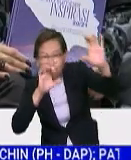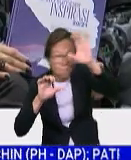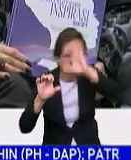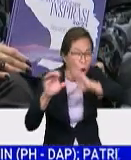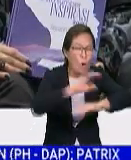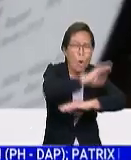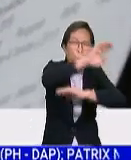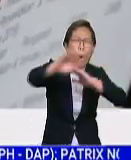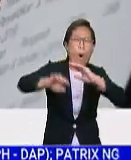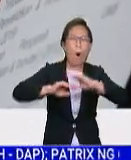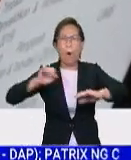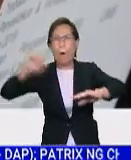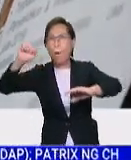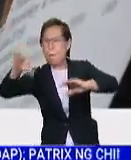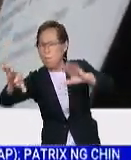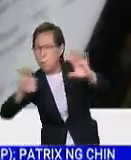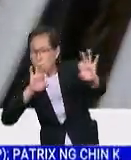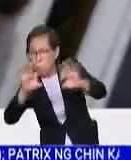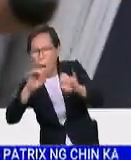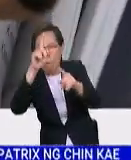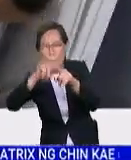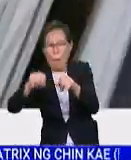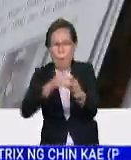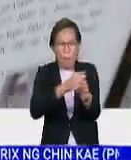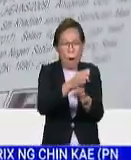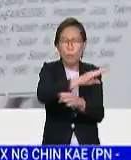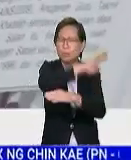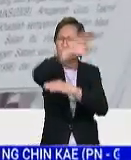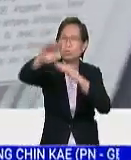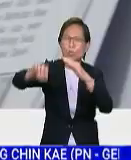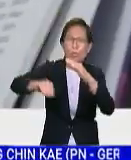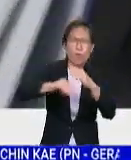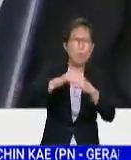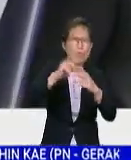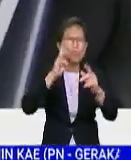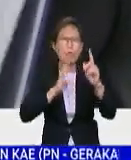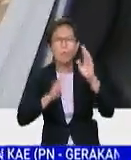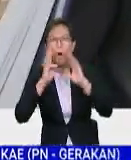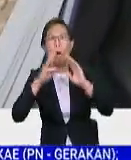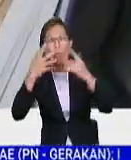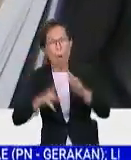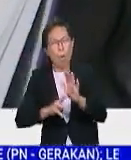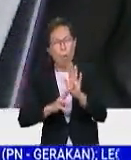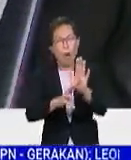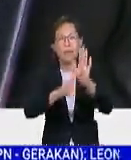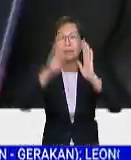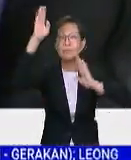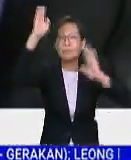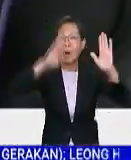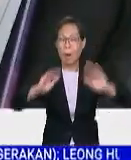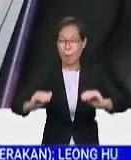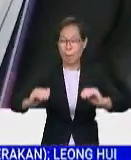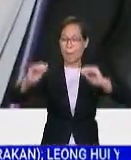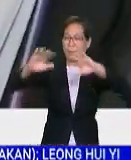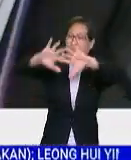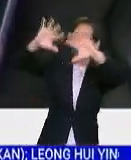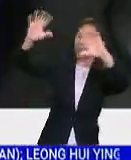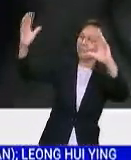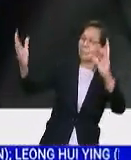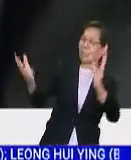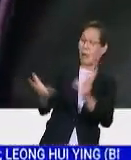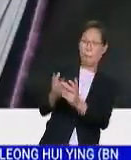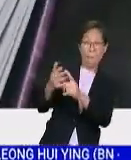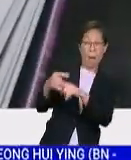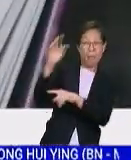dari seluruh Sabah dari berbagai sektor semua wanitawanita ini pernah mewakili Malaysia ke peringkat antarabangsa